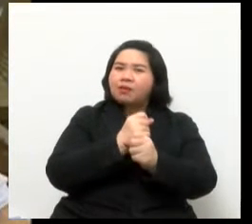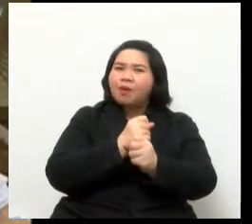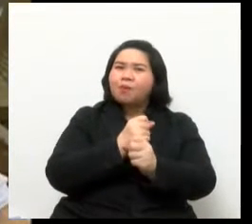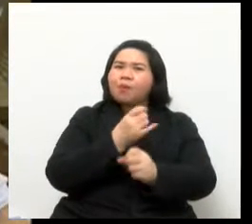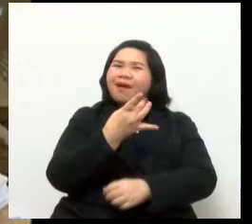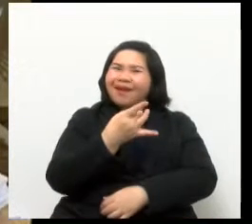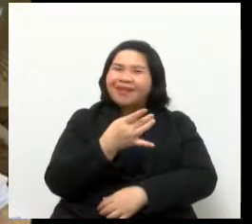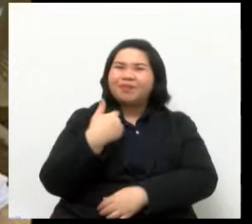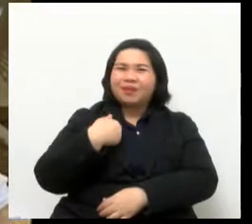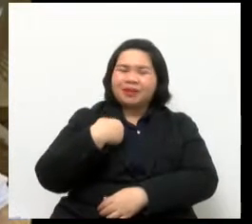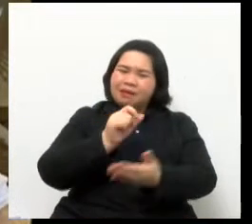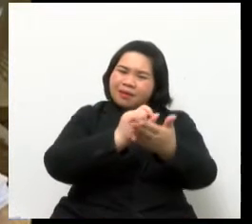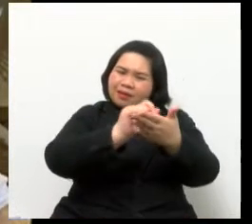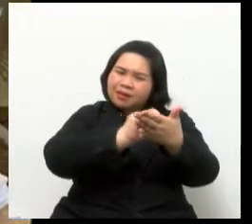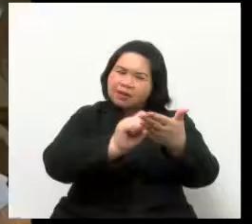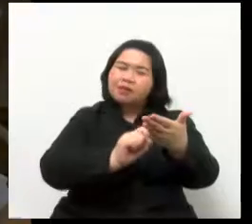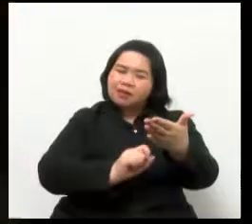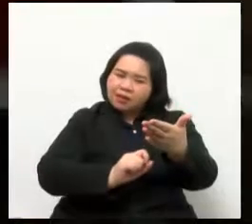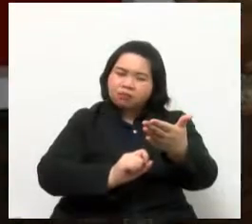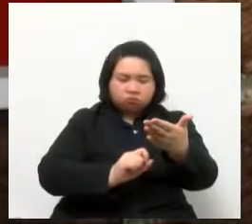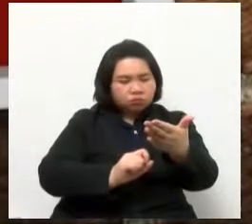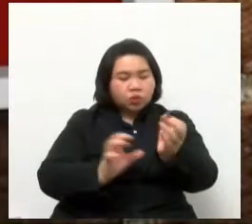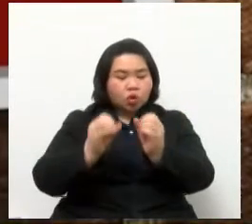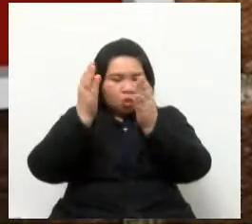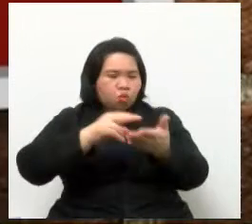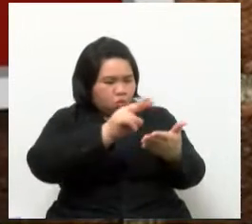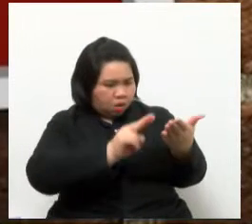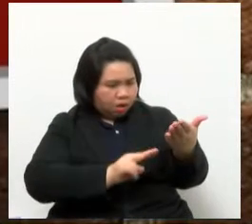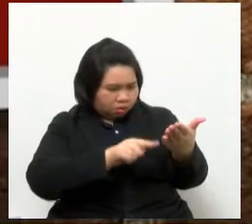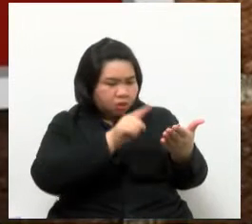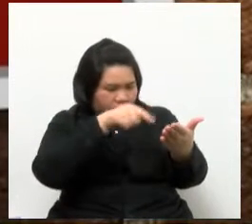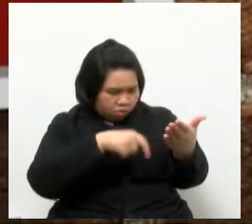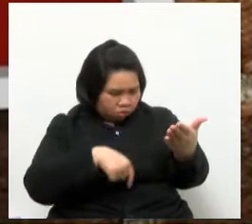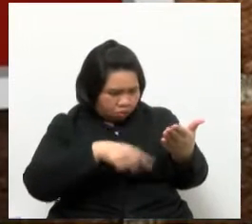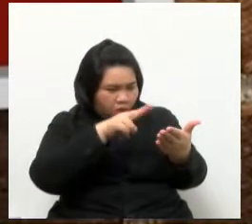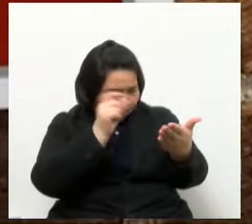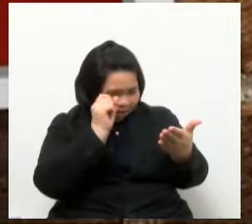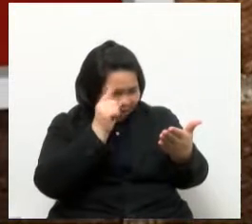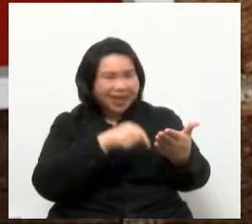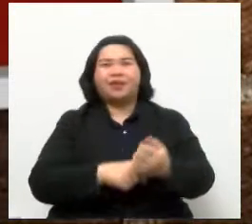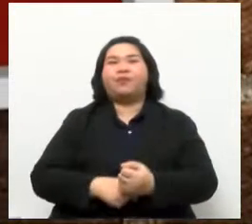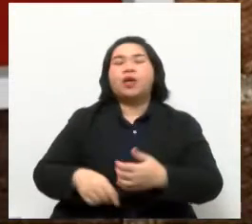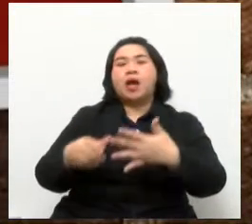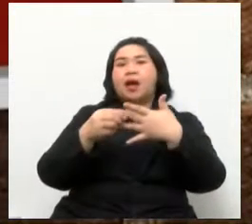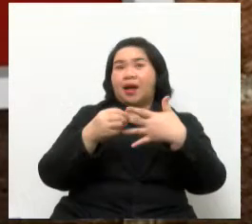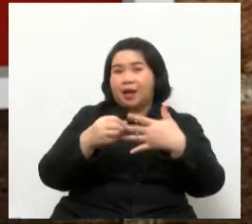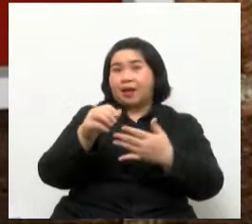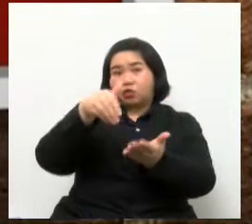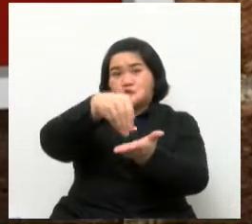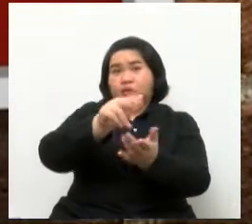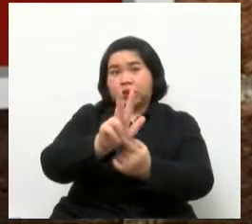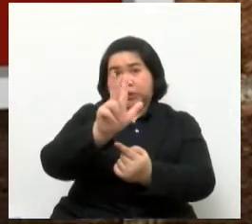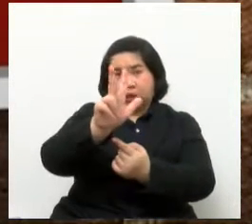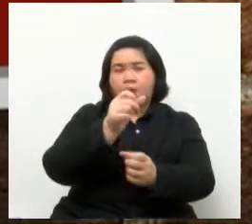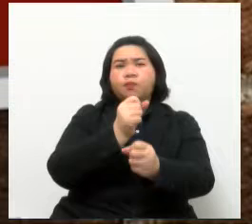ที่ไพเราะอ่านแล้วเข้าใจง่ายฐานที่3เพลงตำนานแม่กาเผือกบูรณา